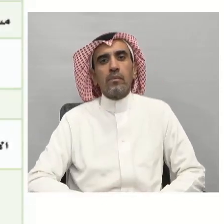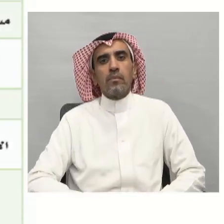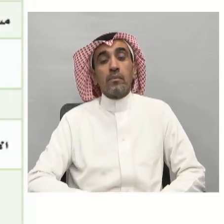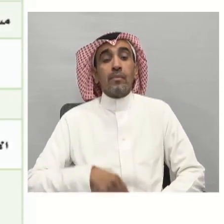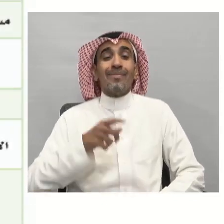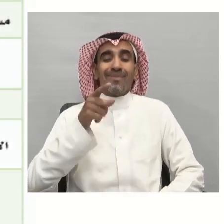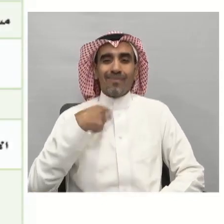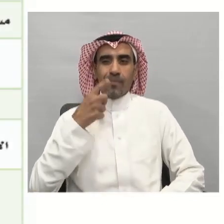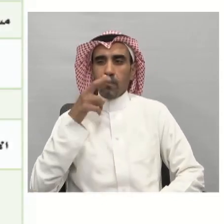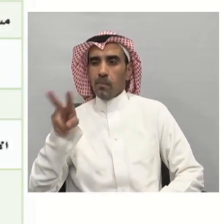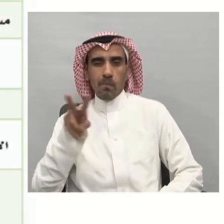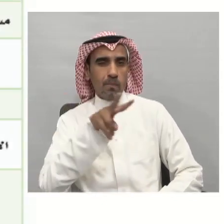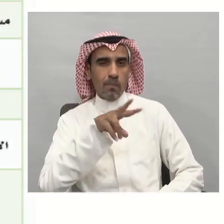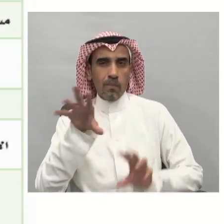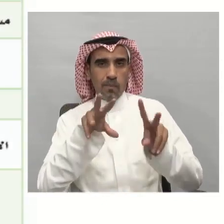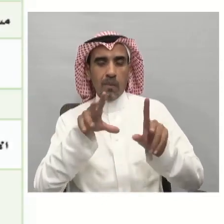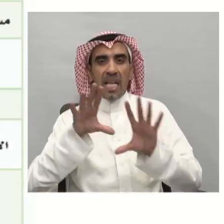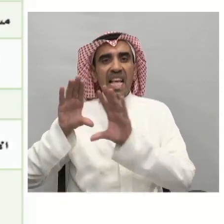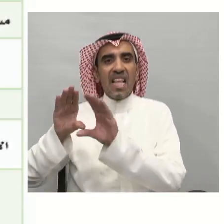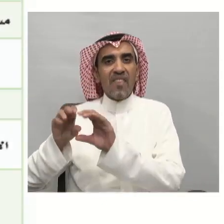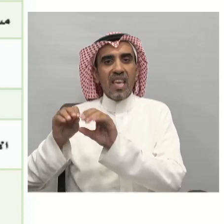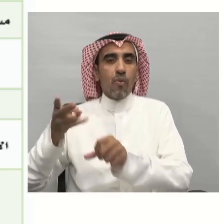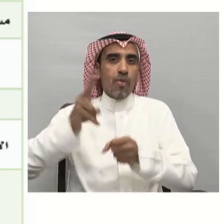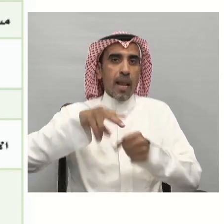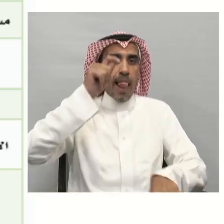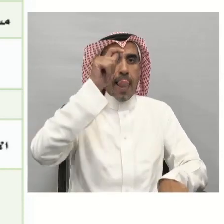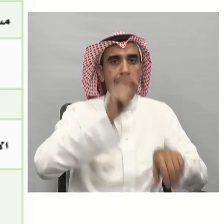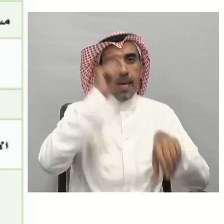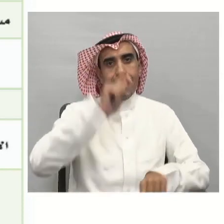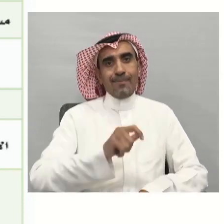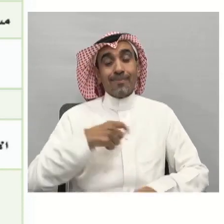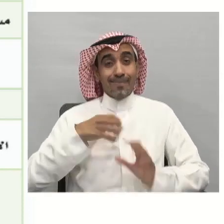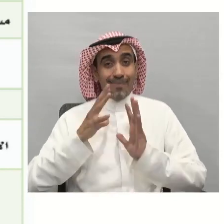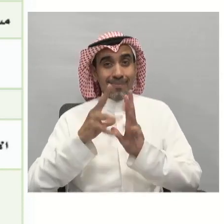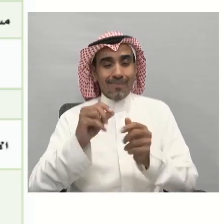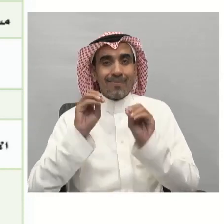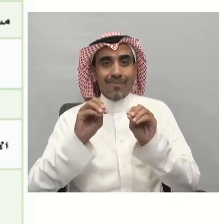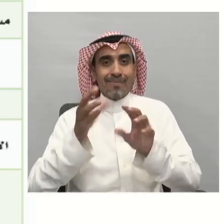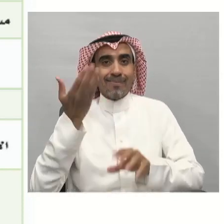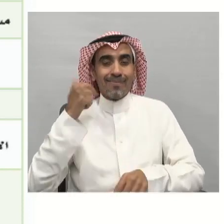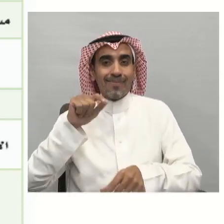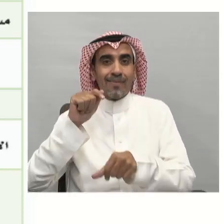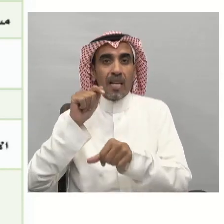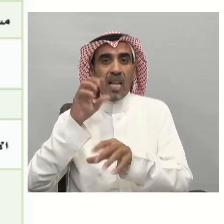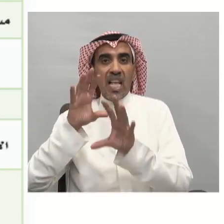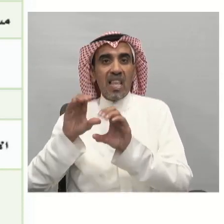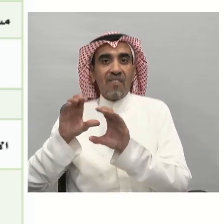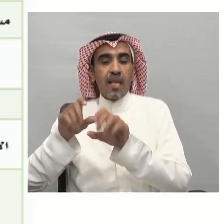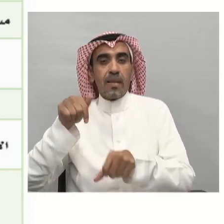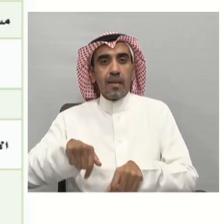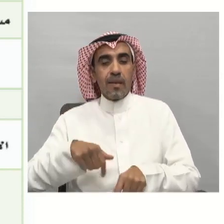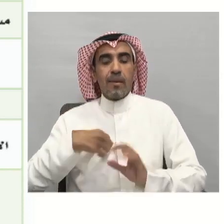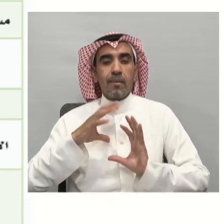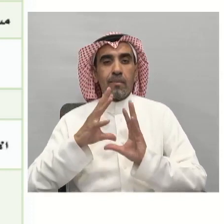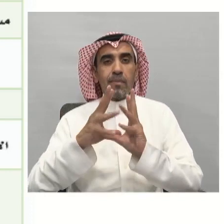هنا مقارنة بين الإسفنجيات واللاسعات، درسنا في الحصة الماضية الإسفنجيات، وفي حصتنا